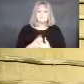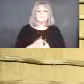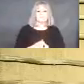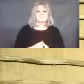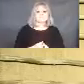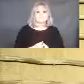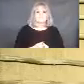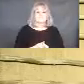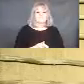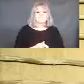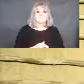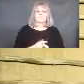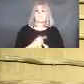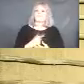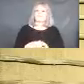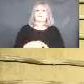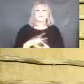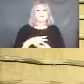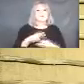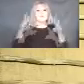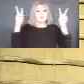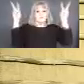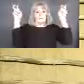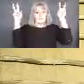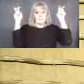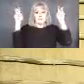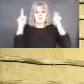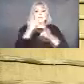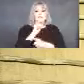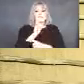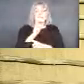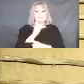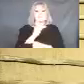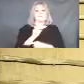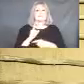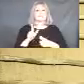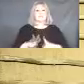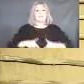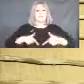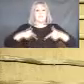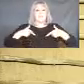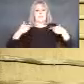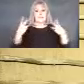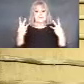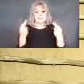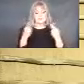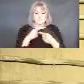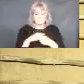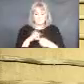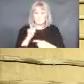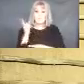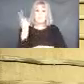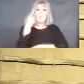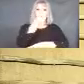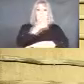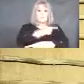en luister ook op so 'n manier dat jy die story kan oorvertel. Ons noem vandag lewe